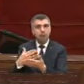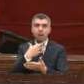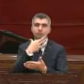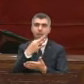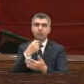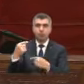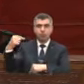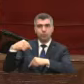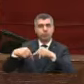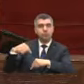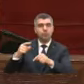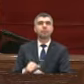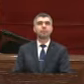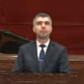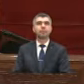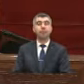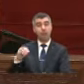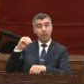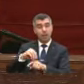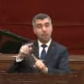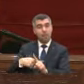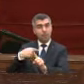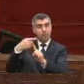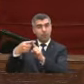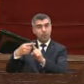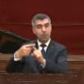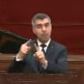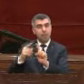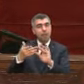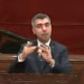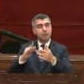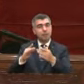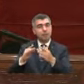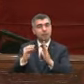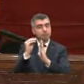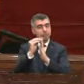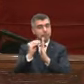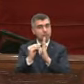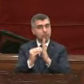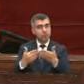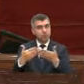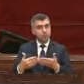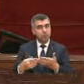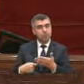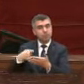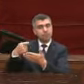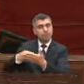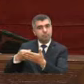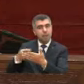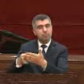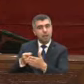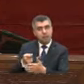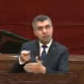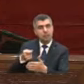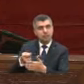الموازية، بالإضافة أيضا ورش ديال دائما في ورش الرقمنة اليوم، أداء الرسوم بالبطاقات البنكية